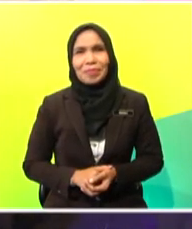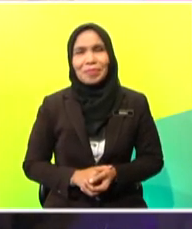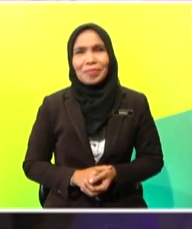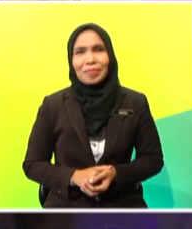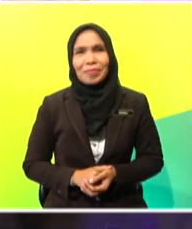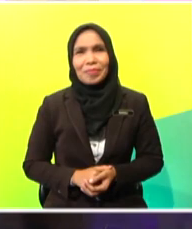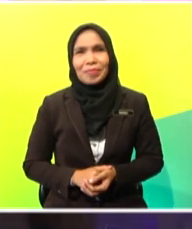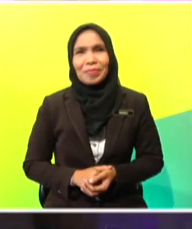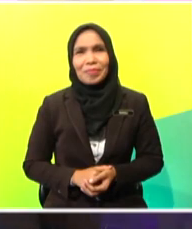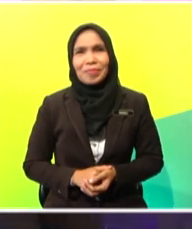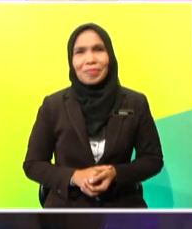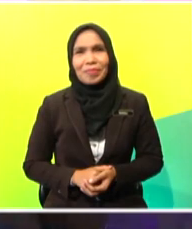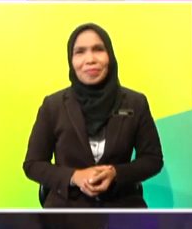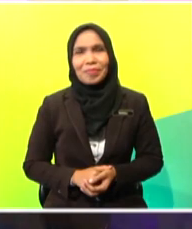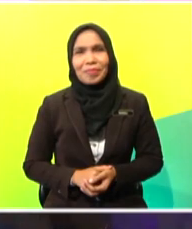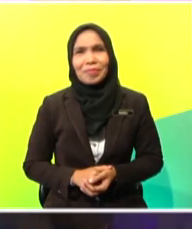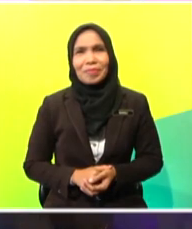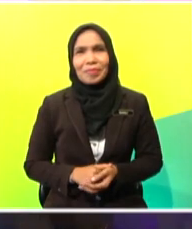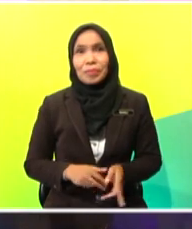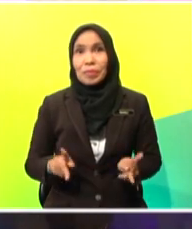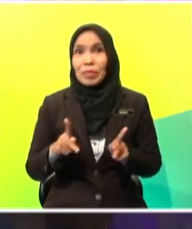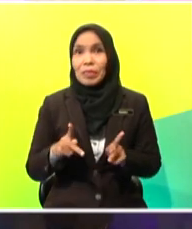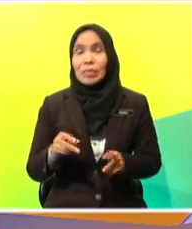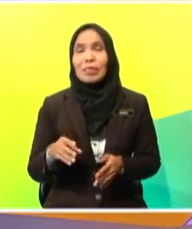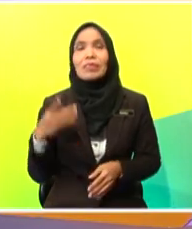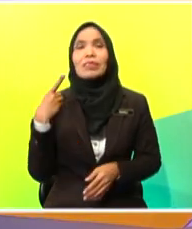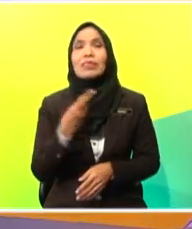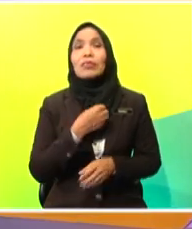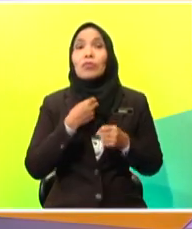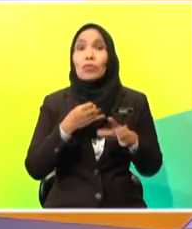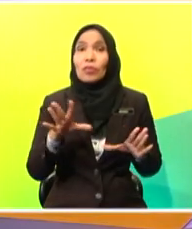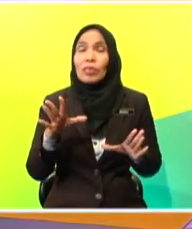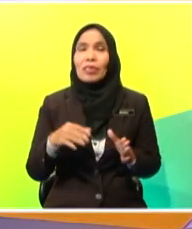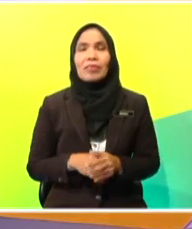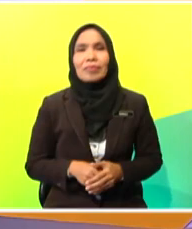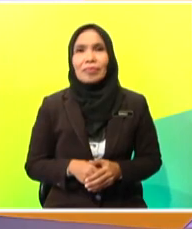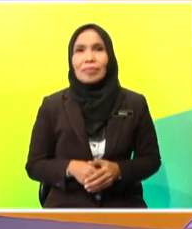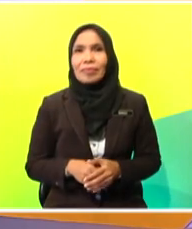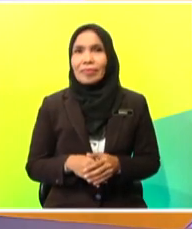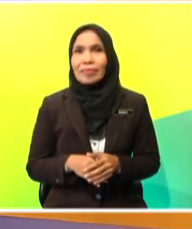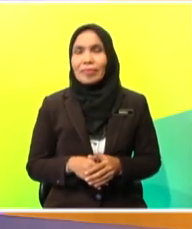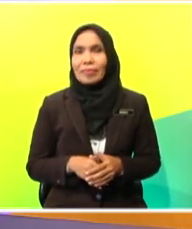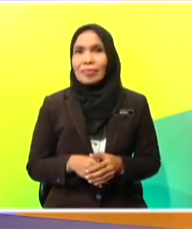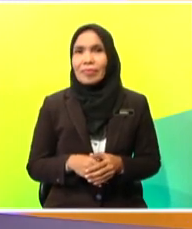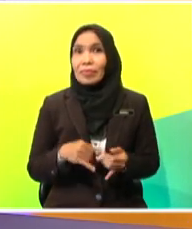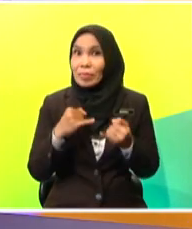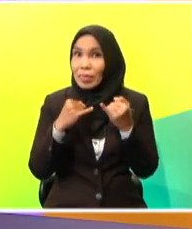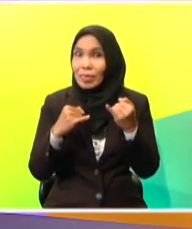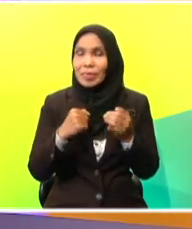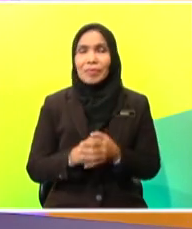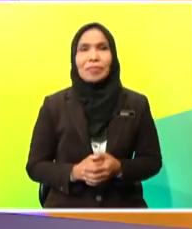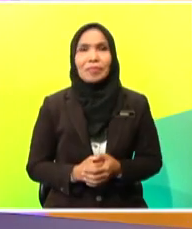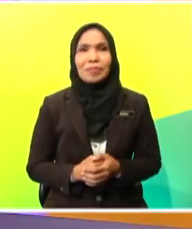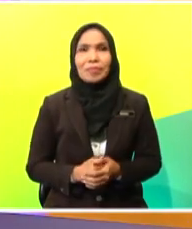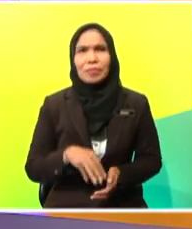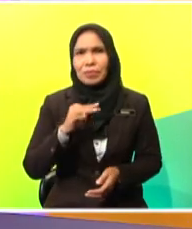dana pastinya kita dapur sampai ke Penghujung sialan kalau murid-murid nak tahu lebih